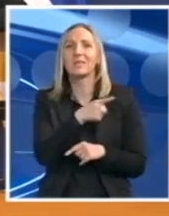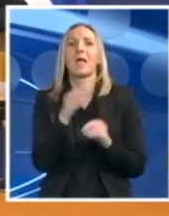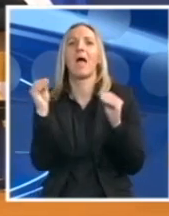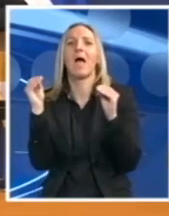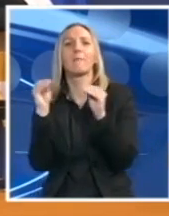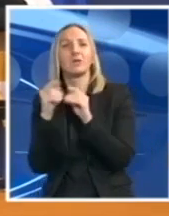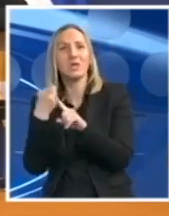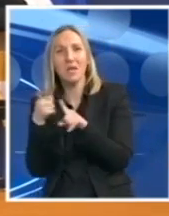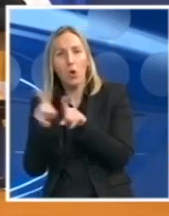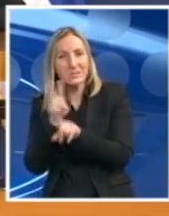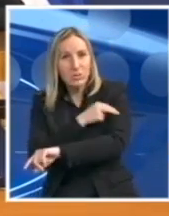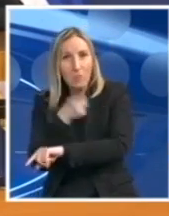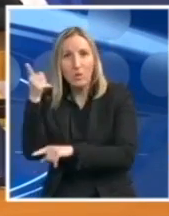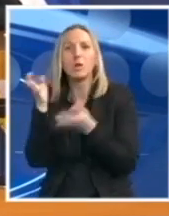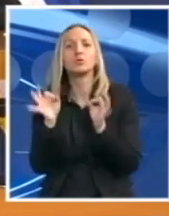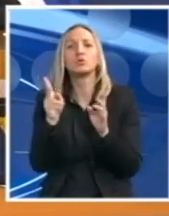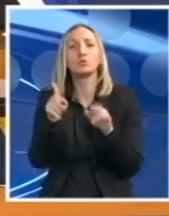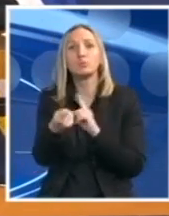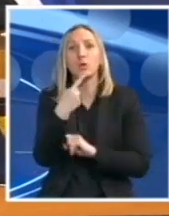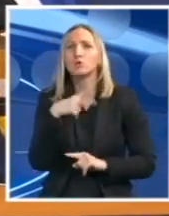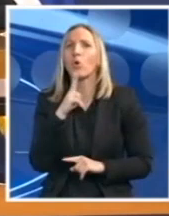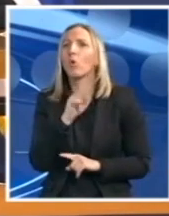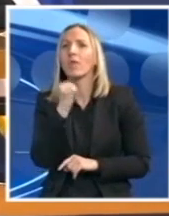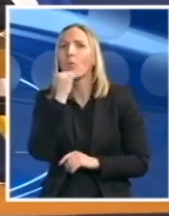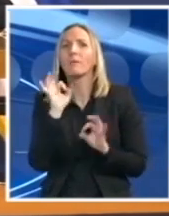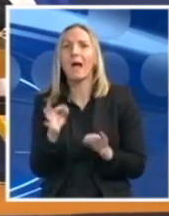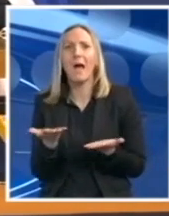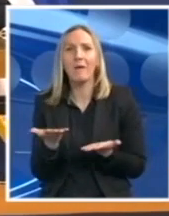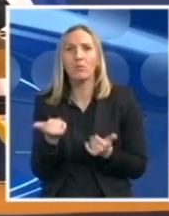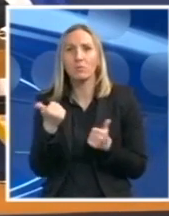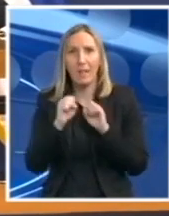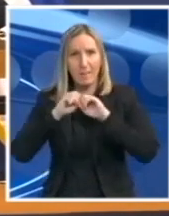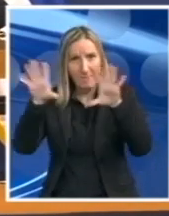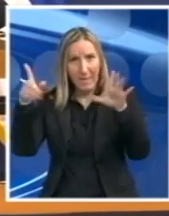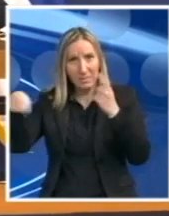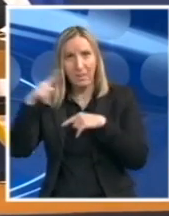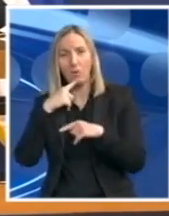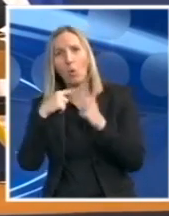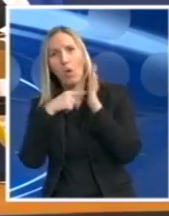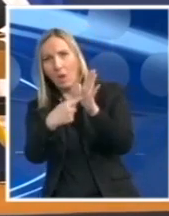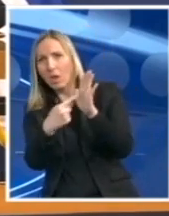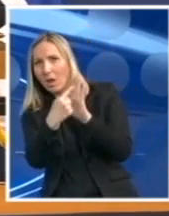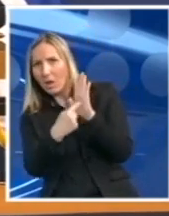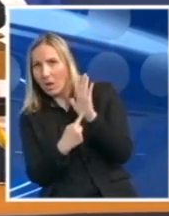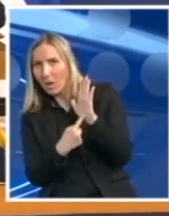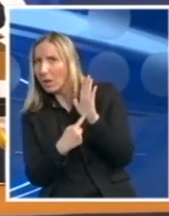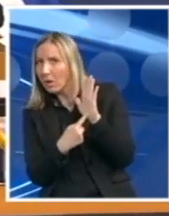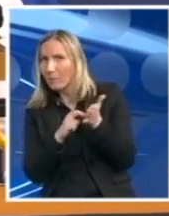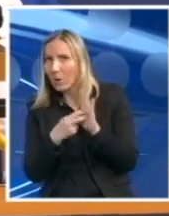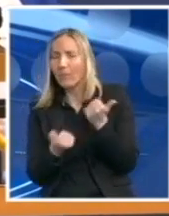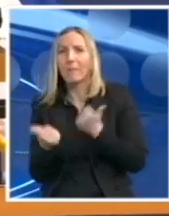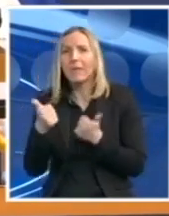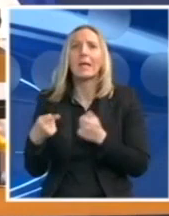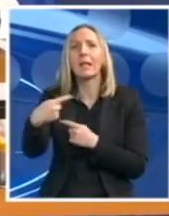kao stručnjak da kažete ko u ovom slučaju nije u pravu? Da li mediji koji ukazuju na problem ili vlast koja tvrdi da je sve